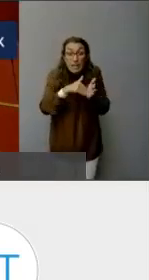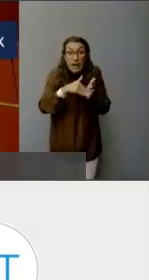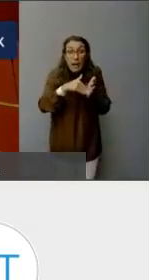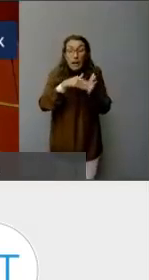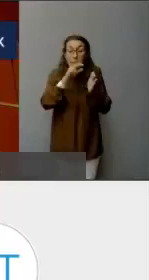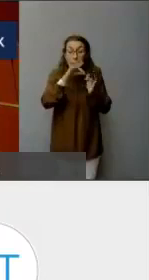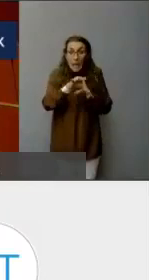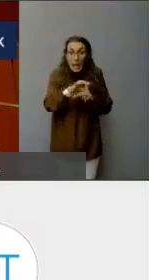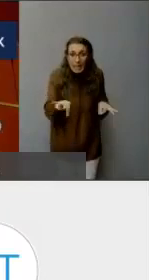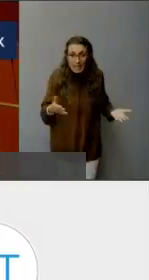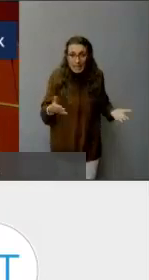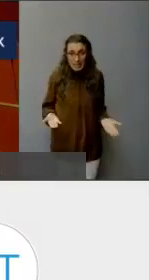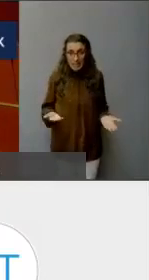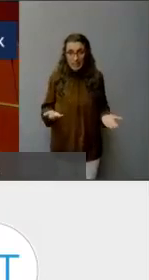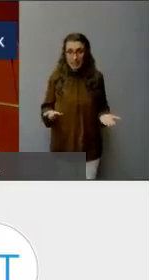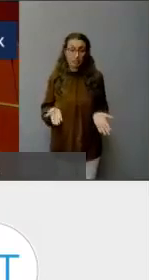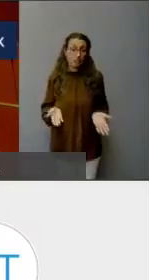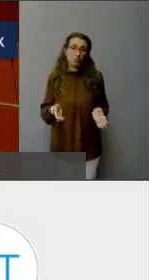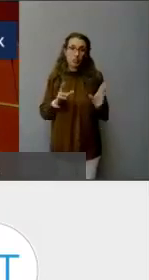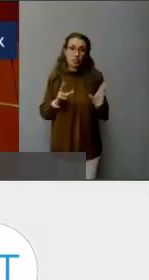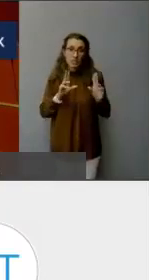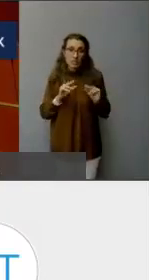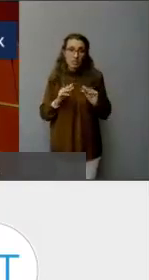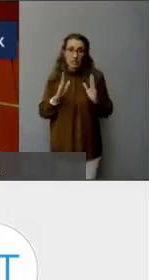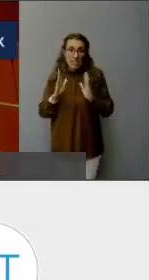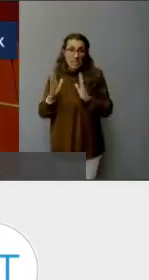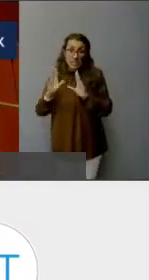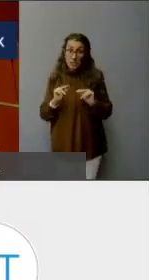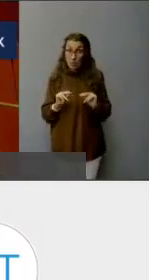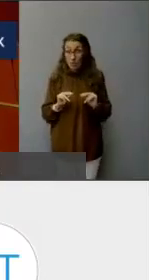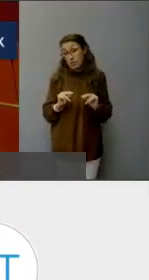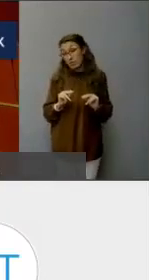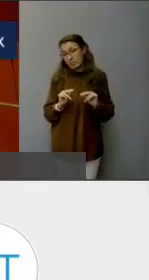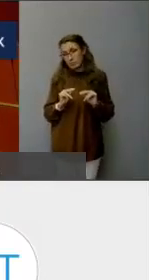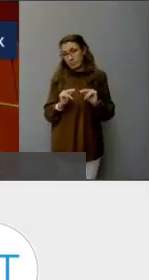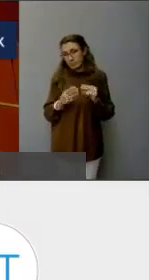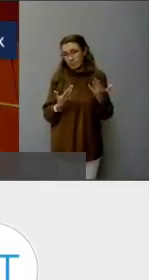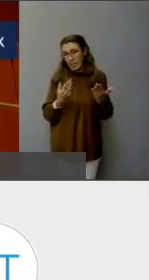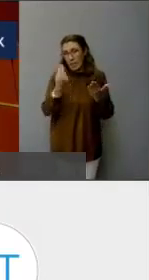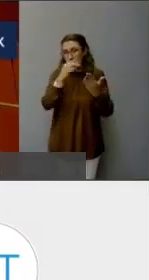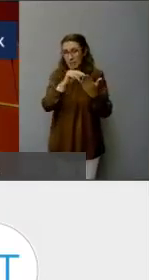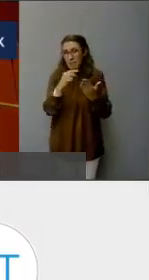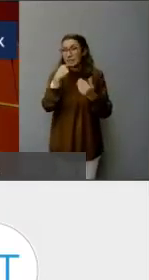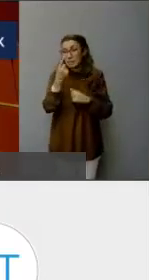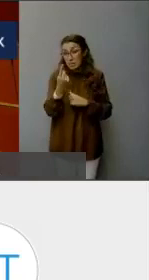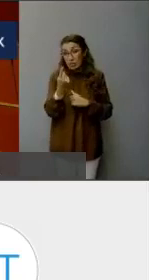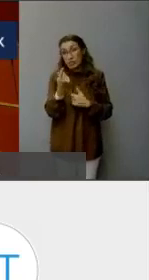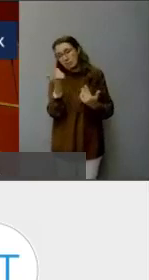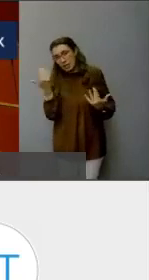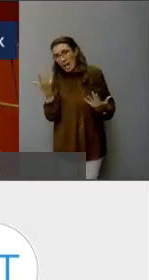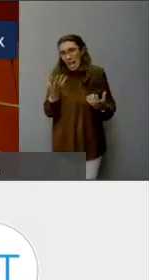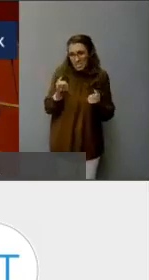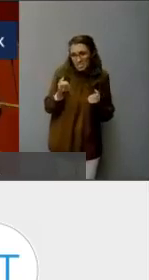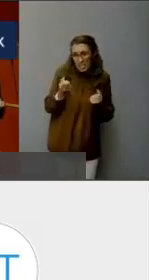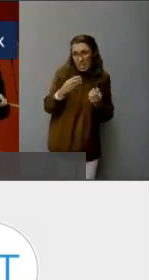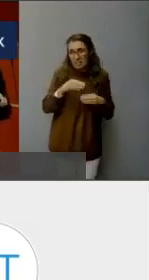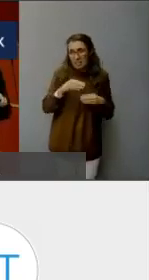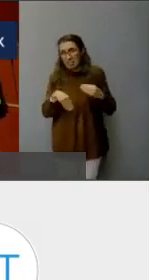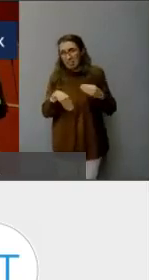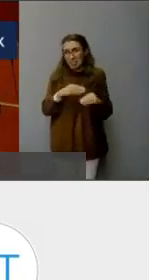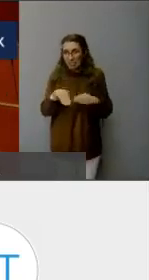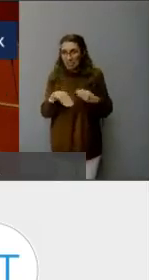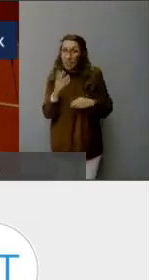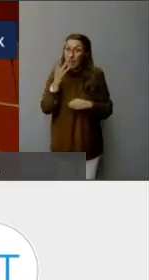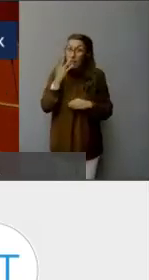quasi 10 mila metri quadri di nuove residenze allora l'emendamento e dice stiamo al gioco ti ama il gioco ci vogliono le villette